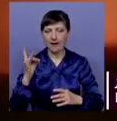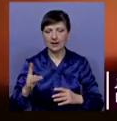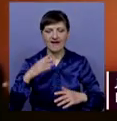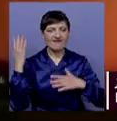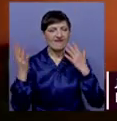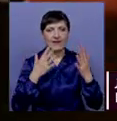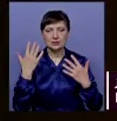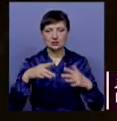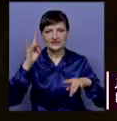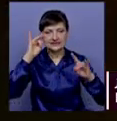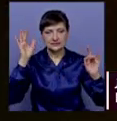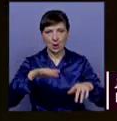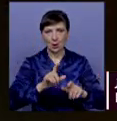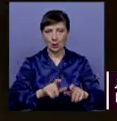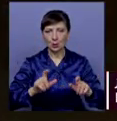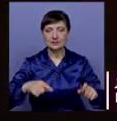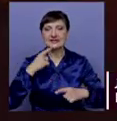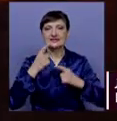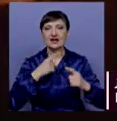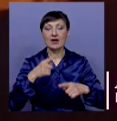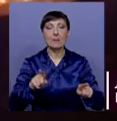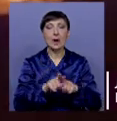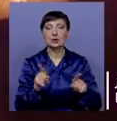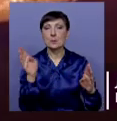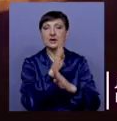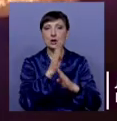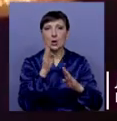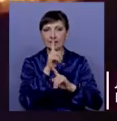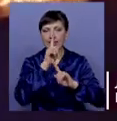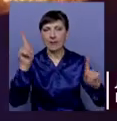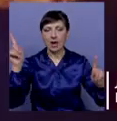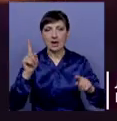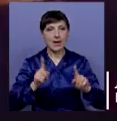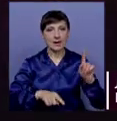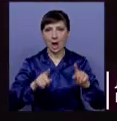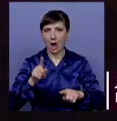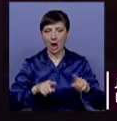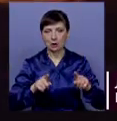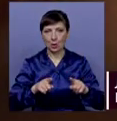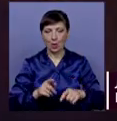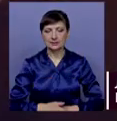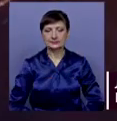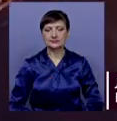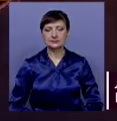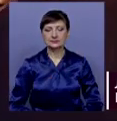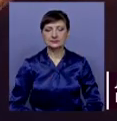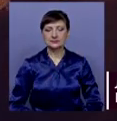ветер застал врасплох местных жителей по их словам подобные природные аномалии большая редкость для области